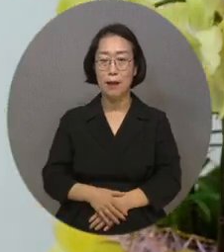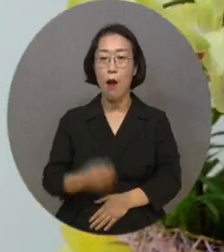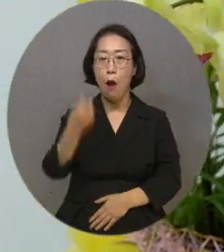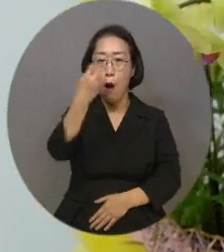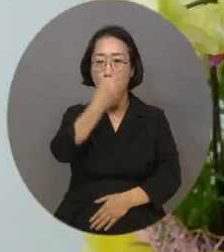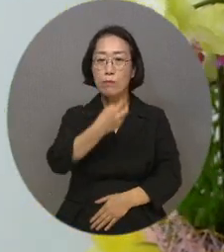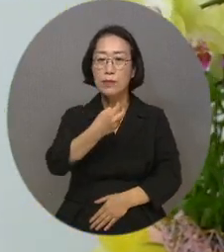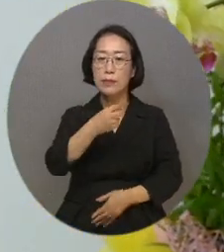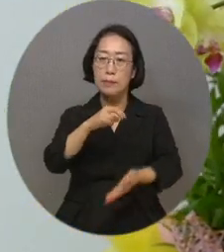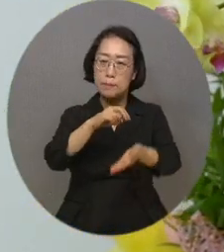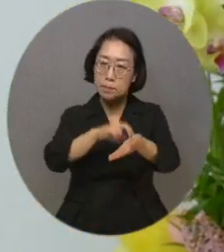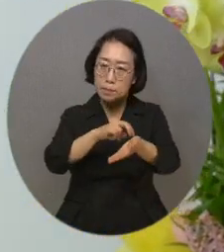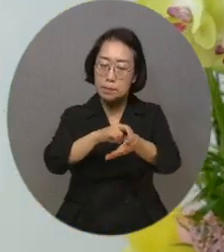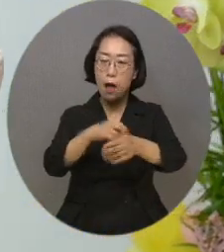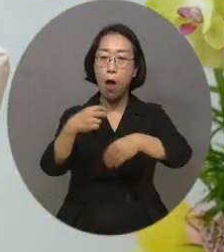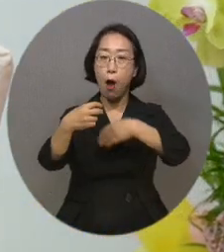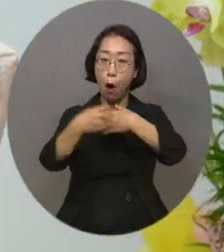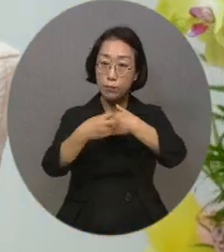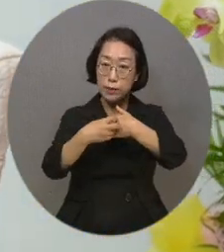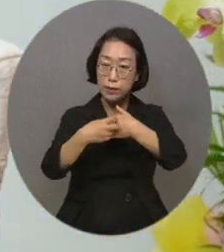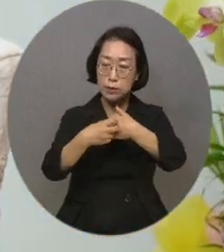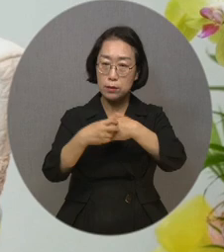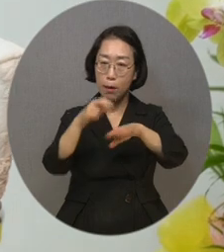건강 검진도 좀 해보고 또 어느 정도는 좀